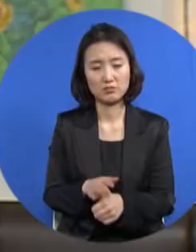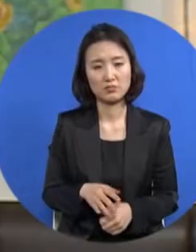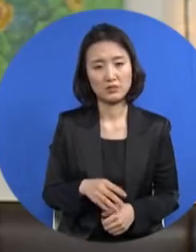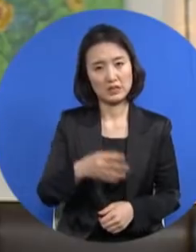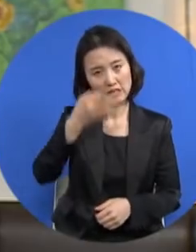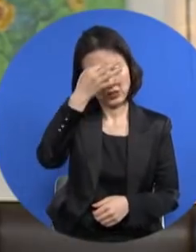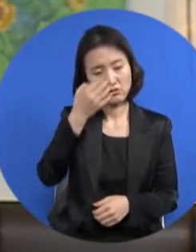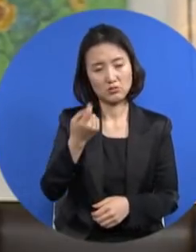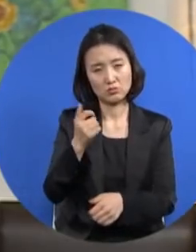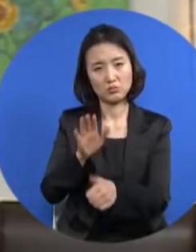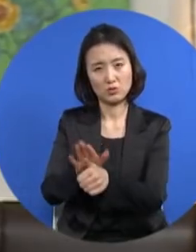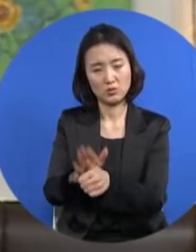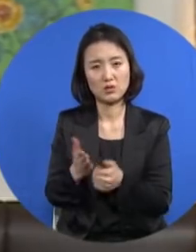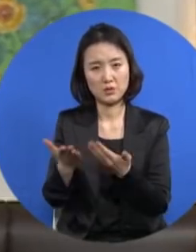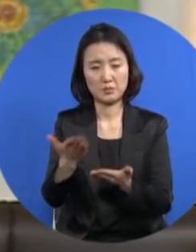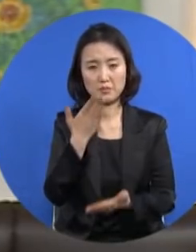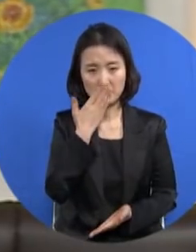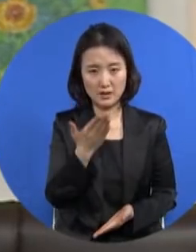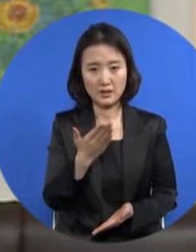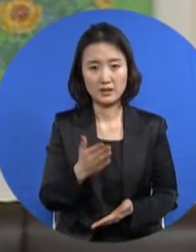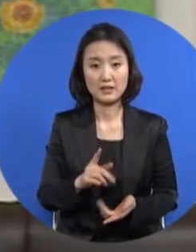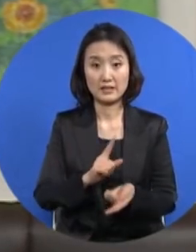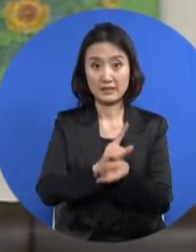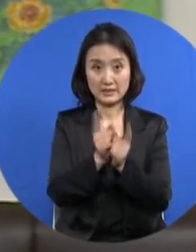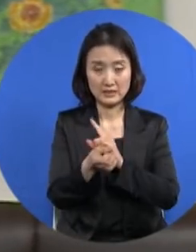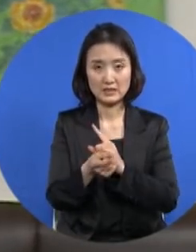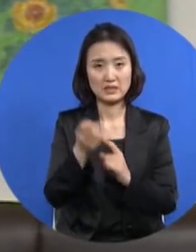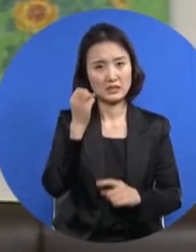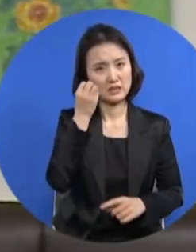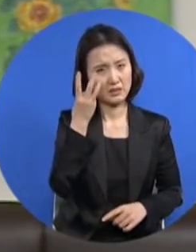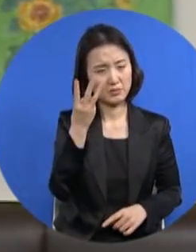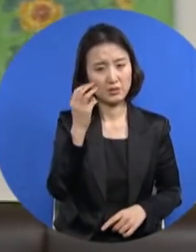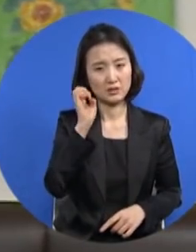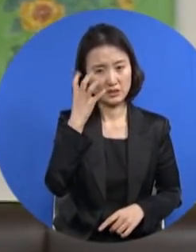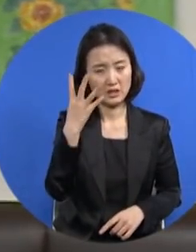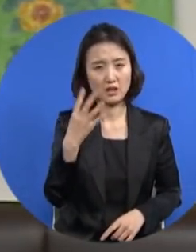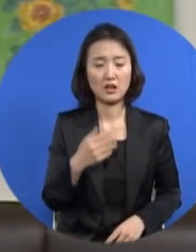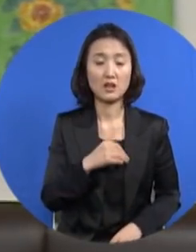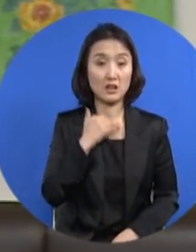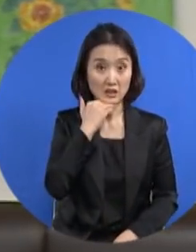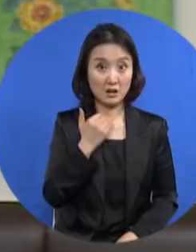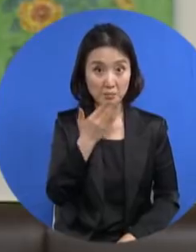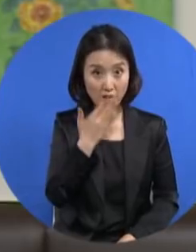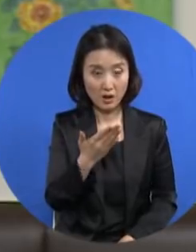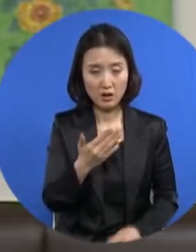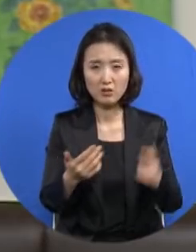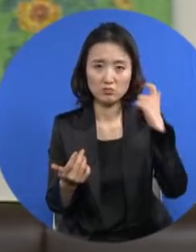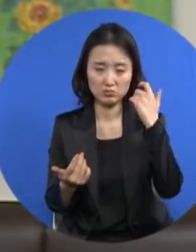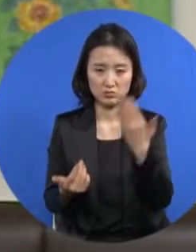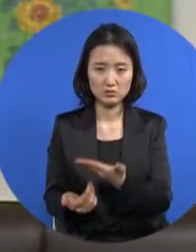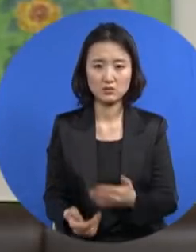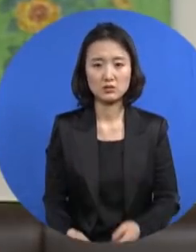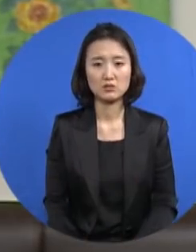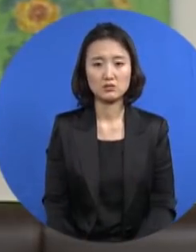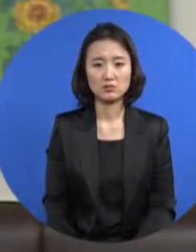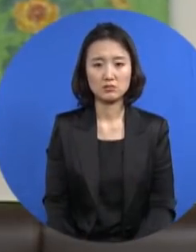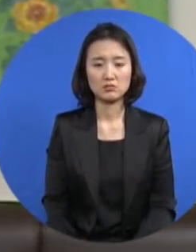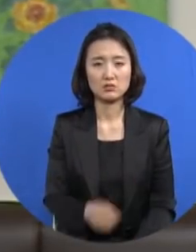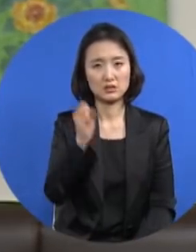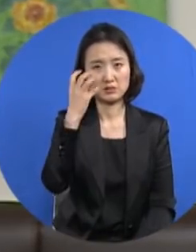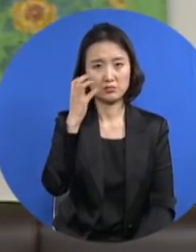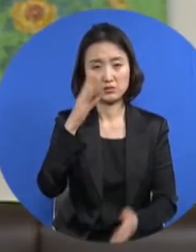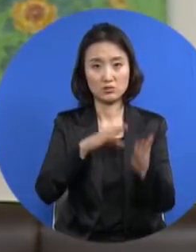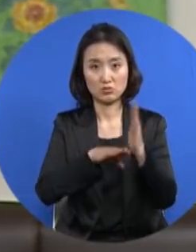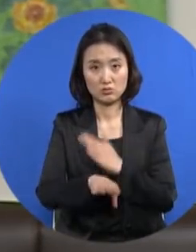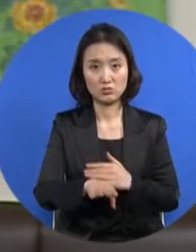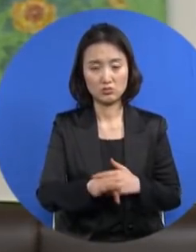전수 정도는 해줄 수 있어. 그래서 그 대신 뭐 3개월인가 4개월인가 기다려야 돼 이렇게 말씀하시더라고요. 그래서 3-4개월 후에 이분이